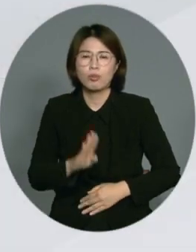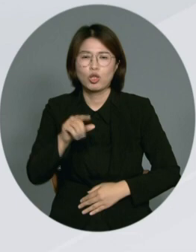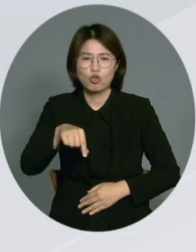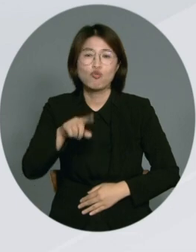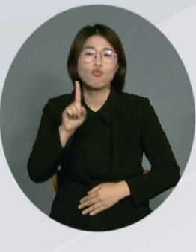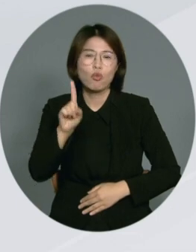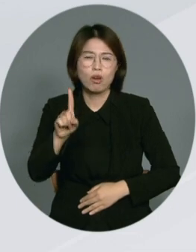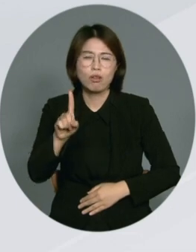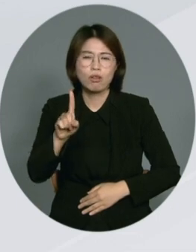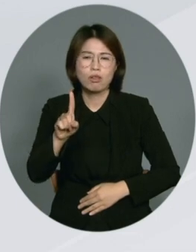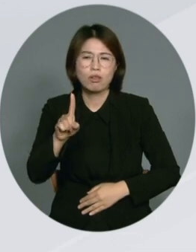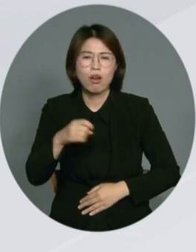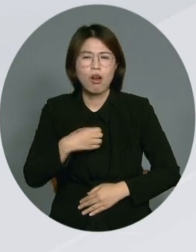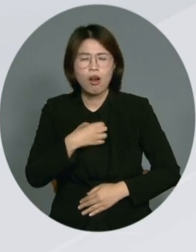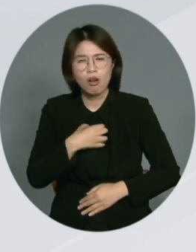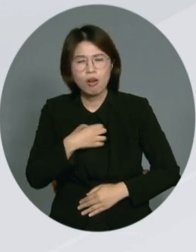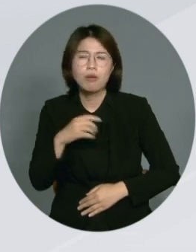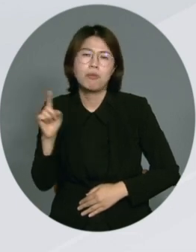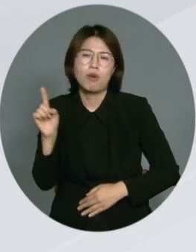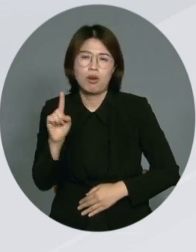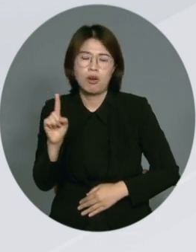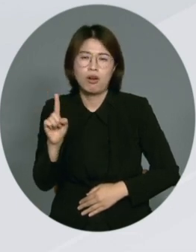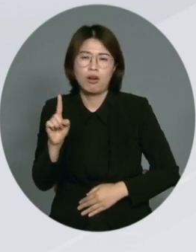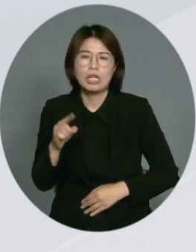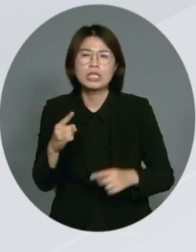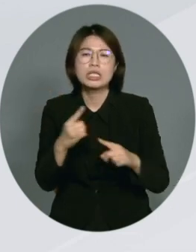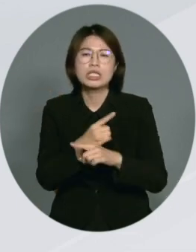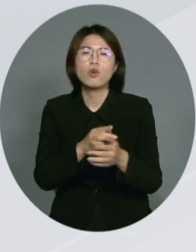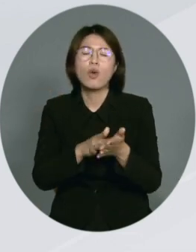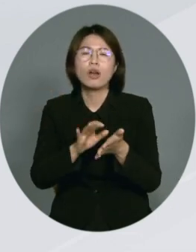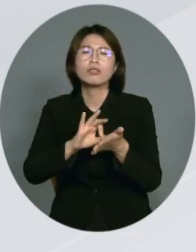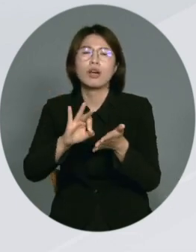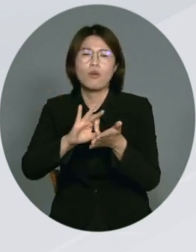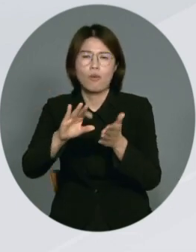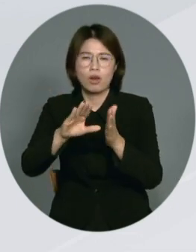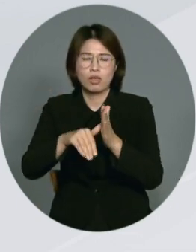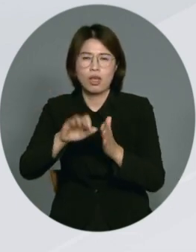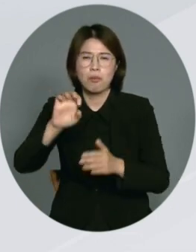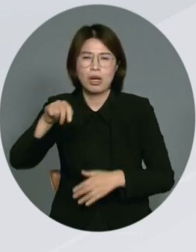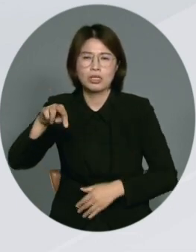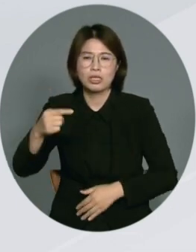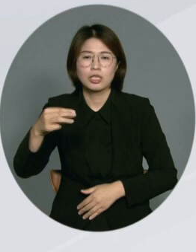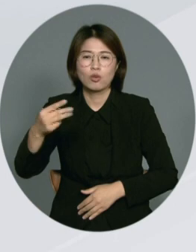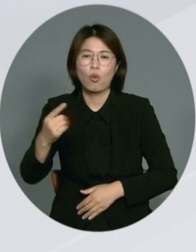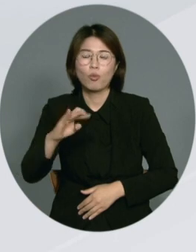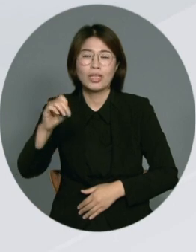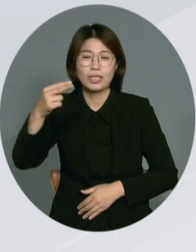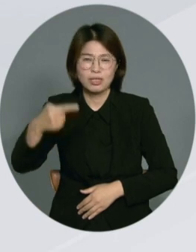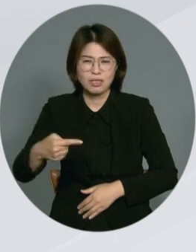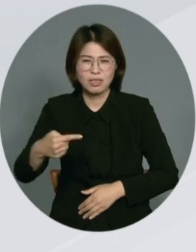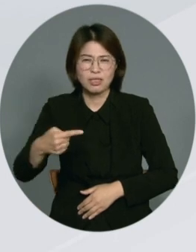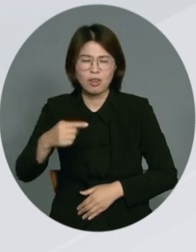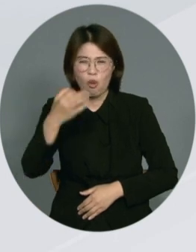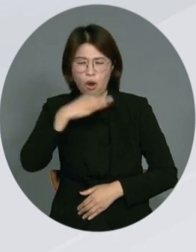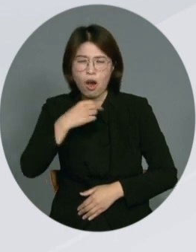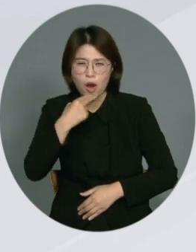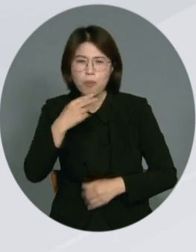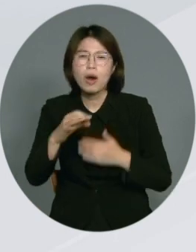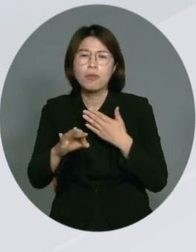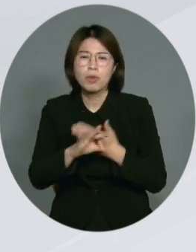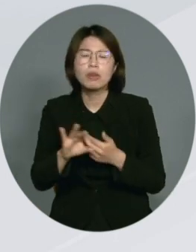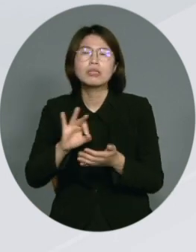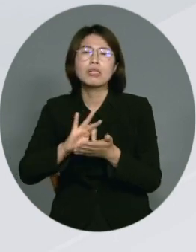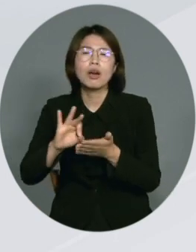bq1이 우려스러운 것은 치료제를 사용할 때 박스로 믿어가 안 될 때 실질적으로